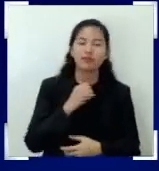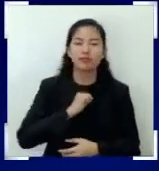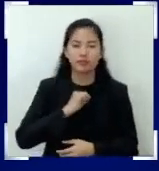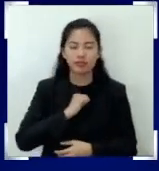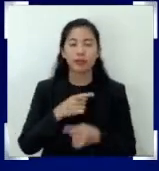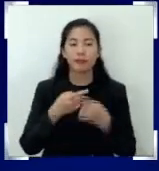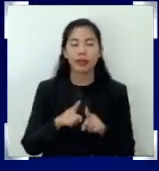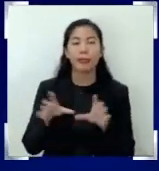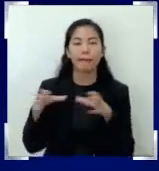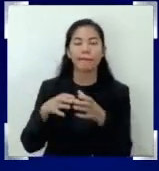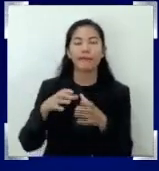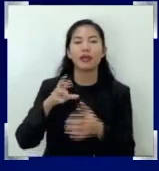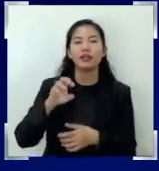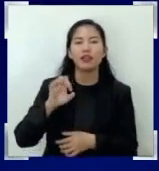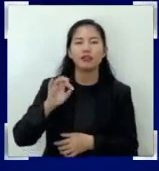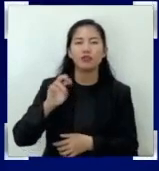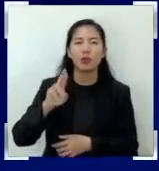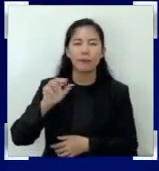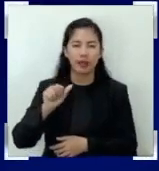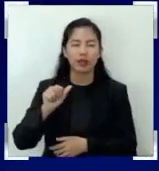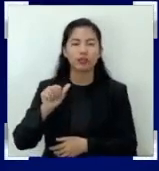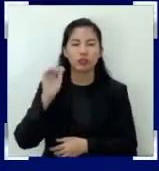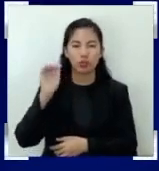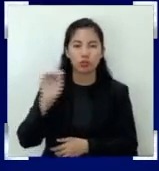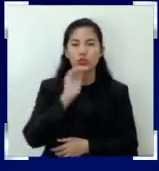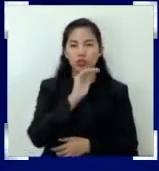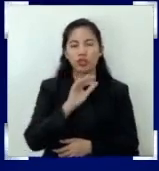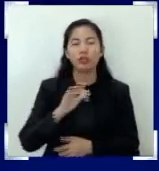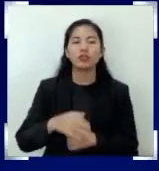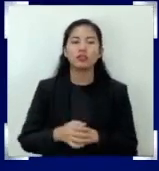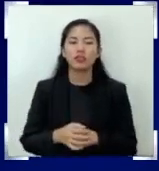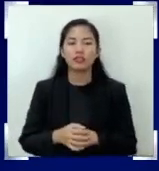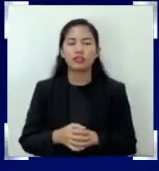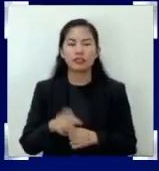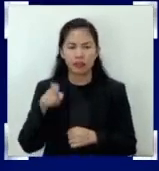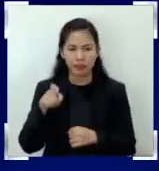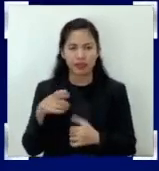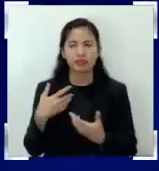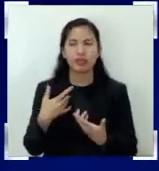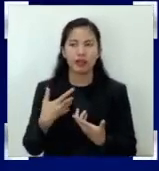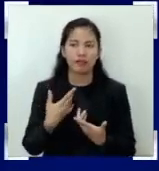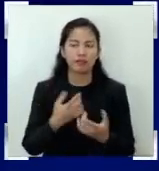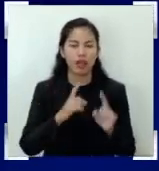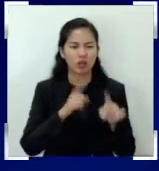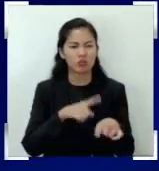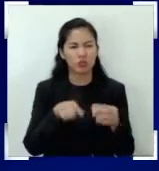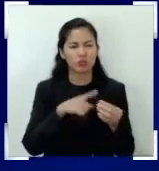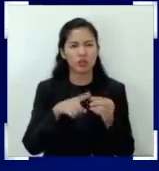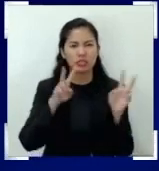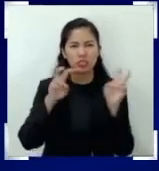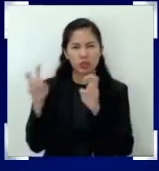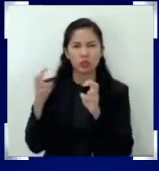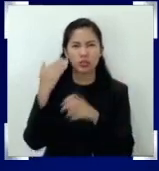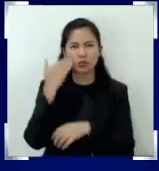at FDA na aksyonan ang mga ulat ng pagnipis ng supply ng mga gamot na kailangan para sa mga sintomas ng COVID pati